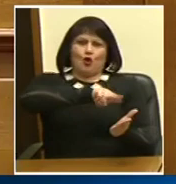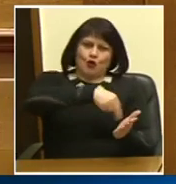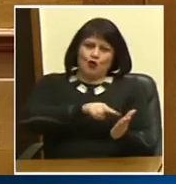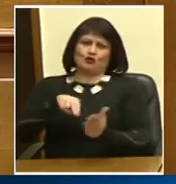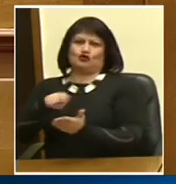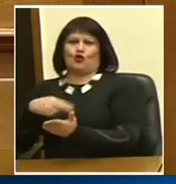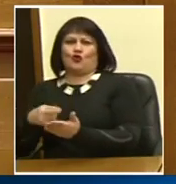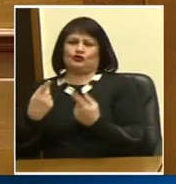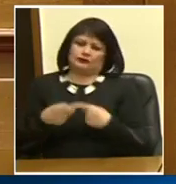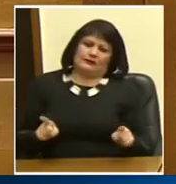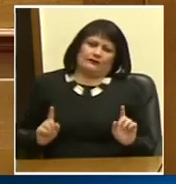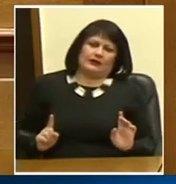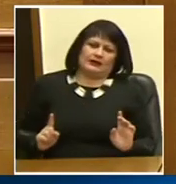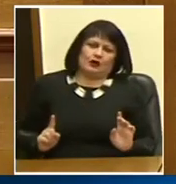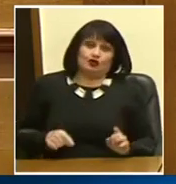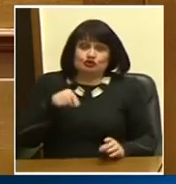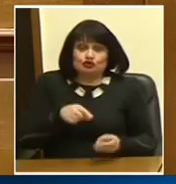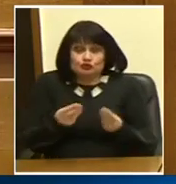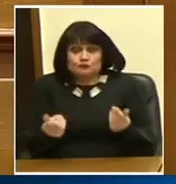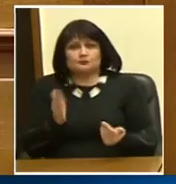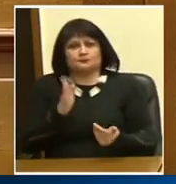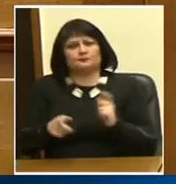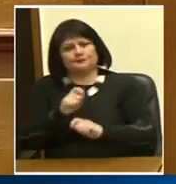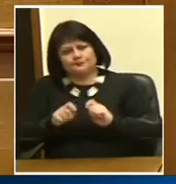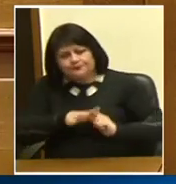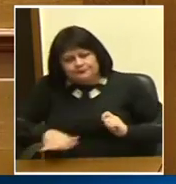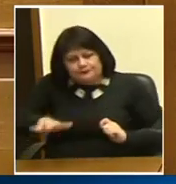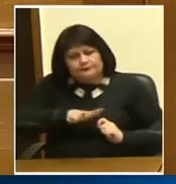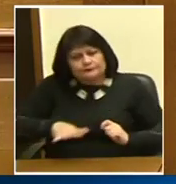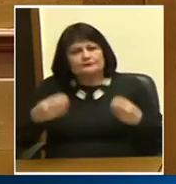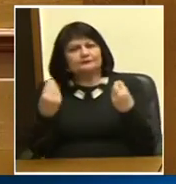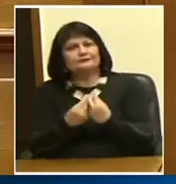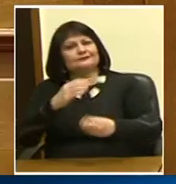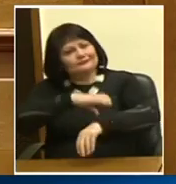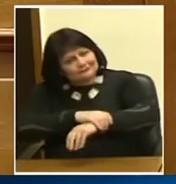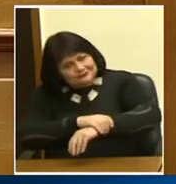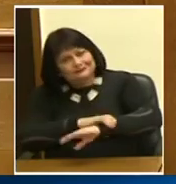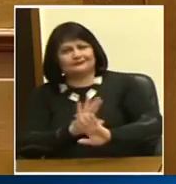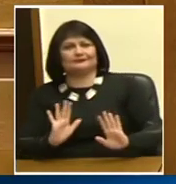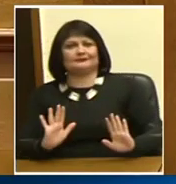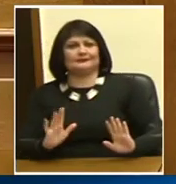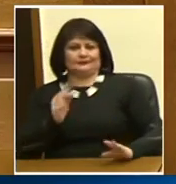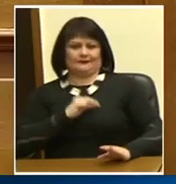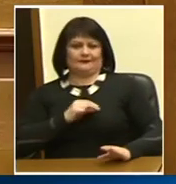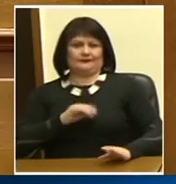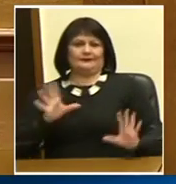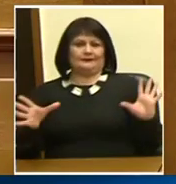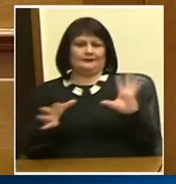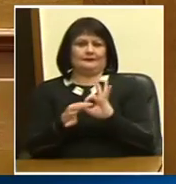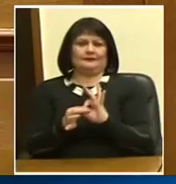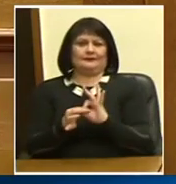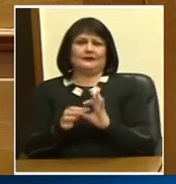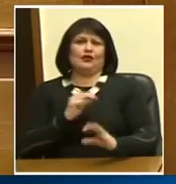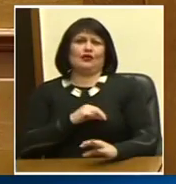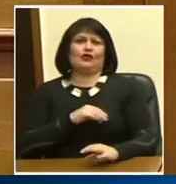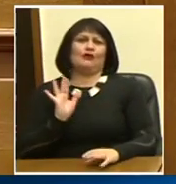Διότι μόνο έτσι μπορούμε να δημιουργήσουμε και τις κατάλληλες συνθήκες για μια επωφελή συνεργασία